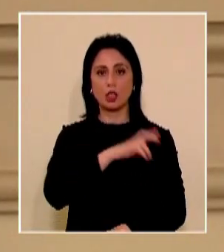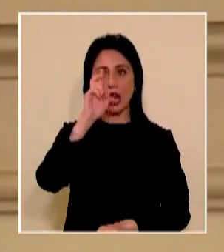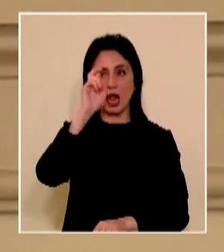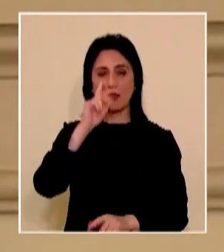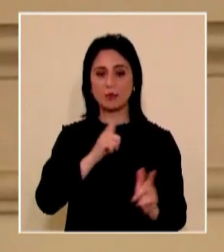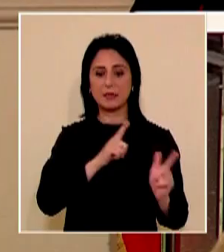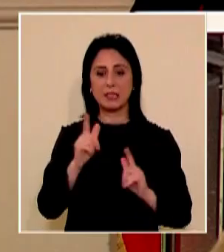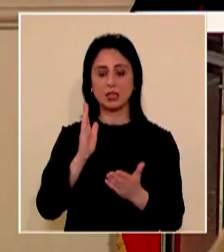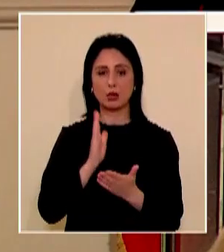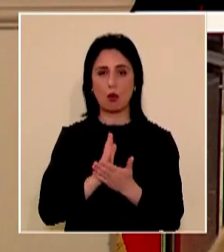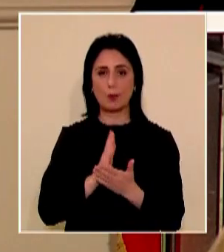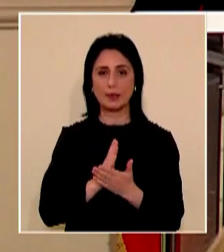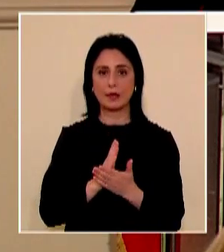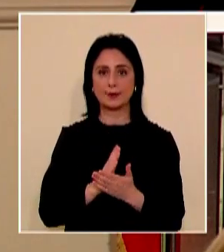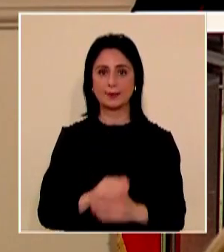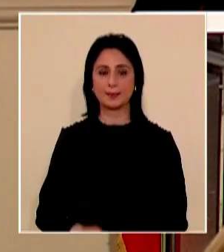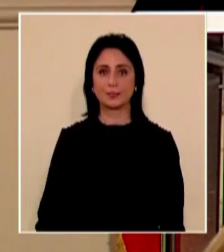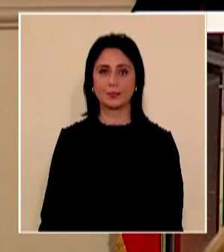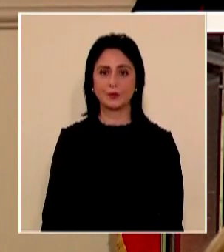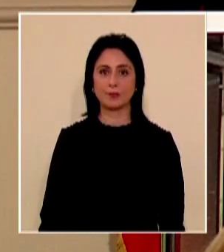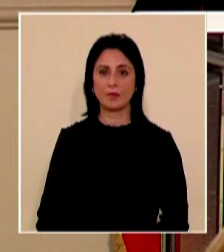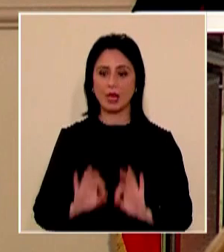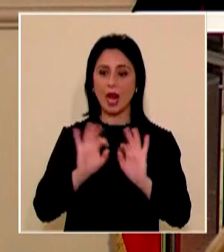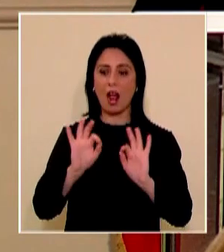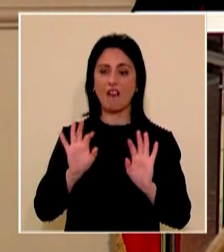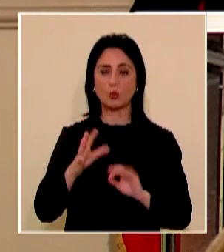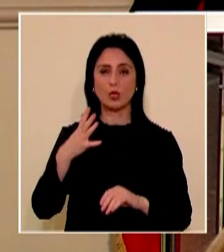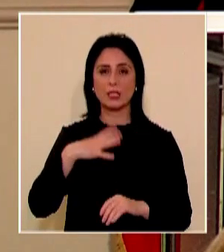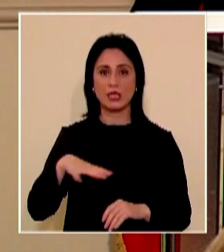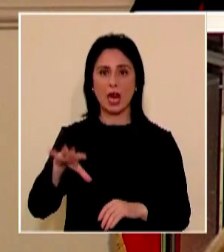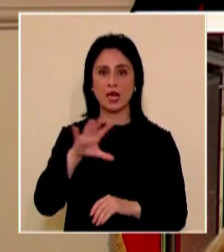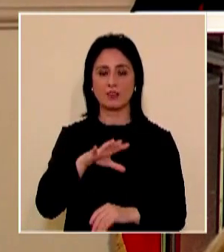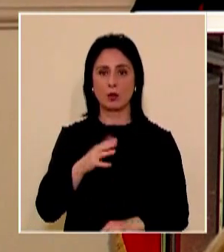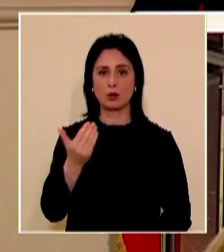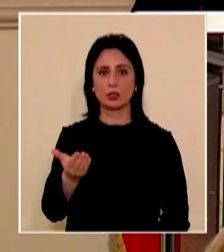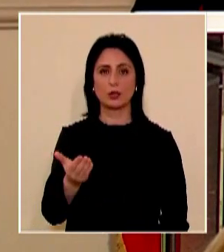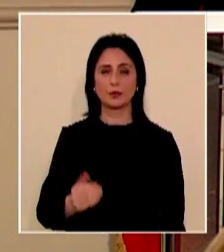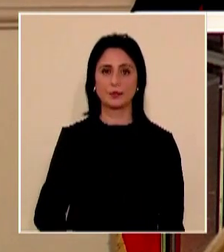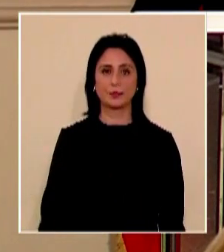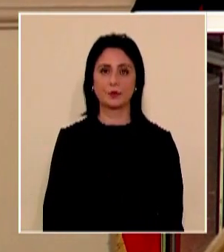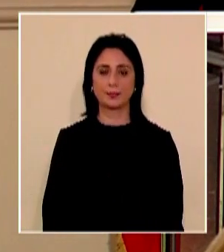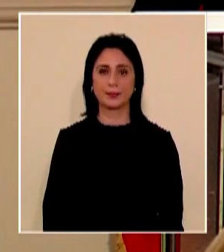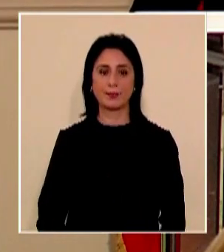podzielić się szczepionkami, aby dostarczyć do Gruzji szczepionki.